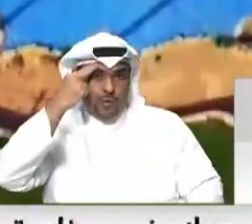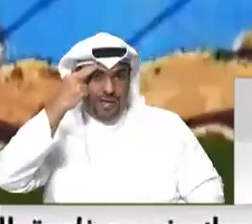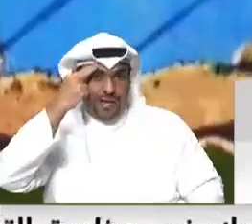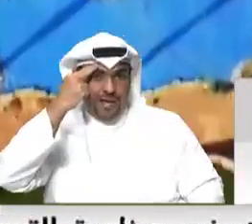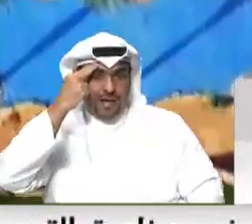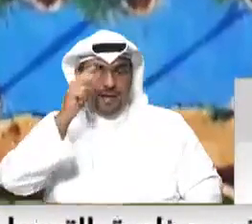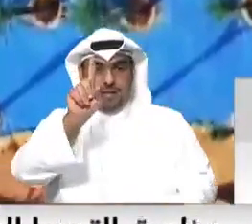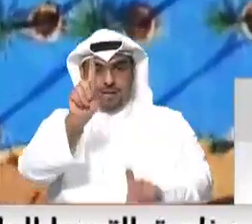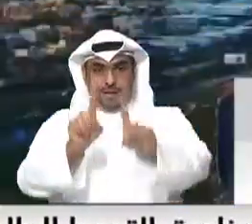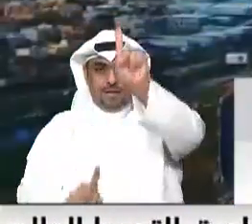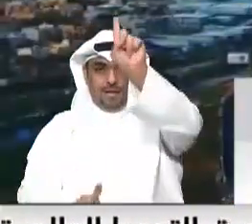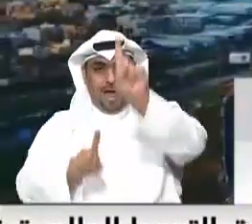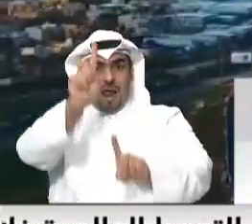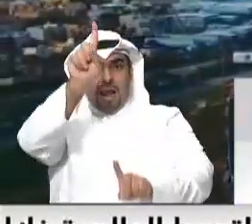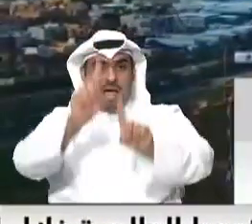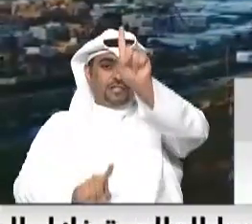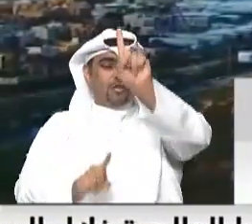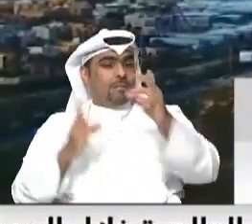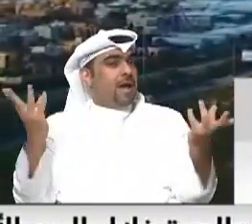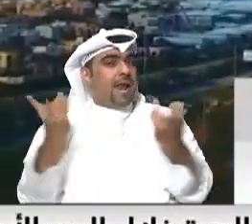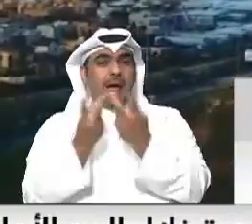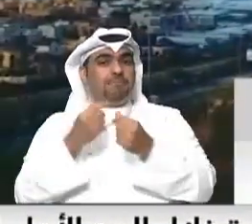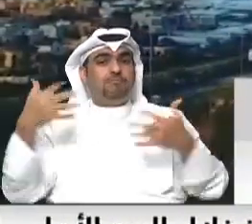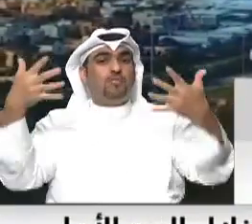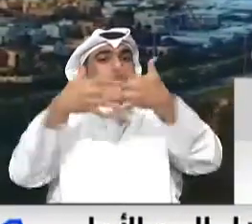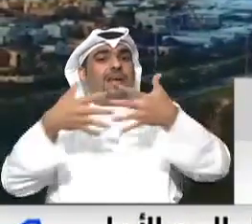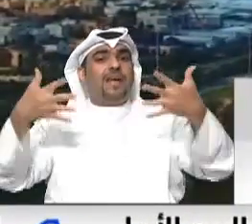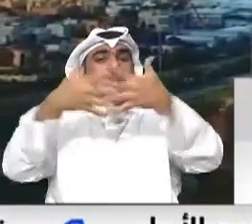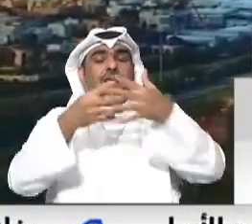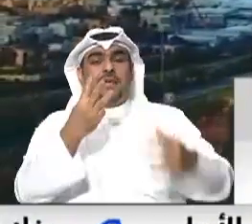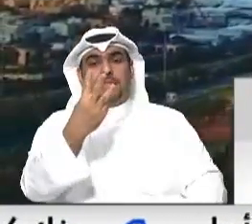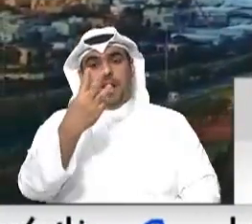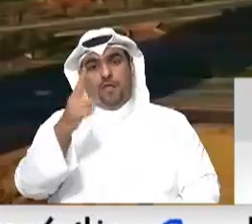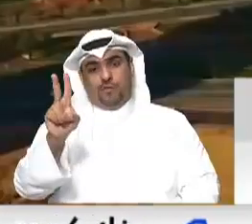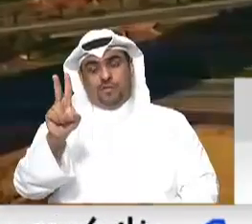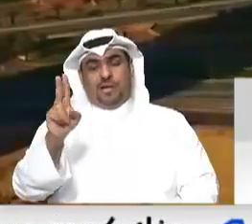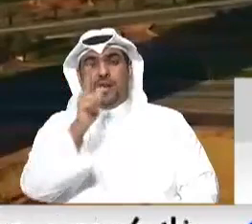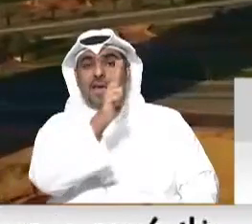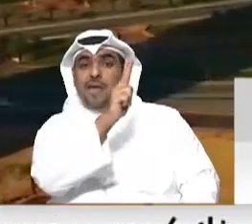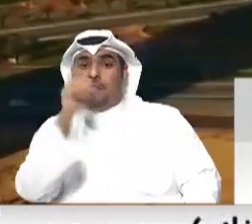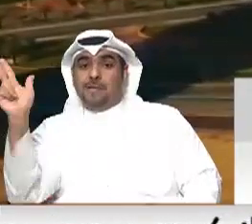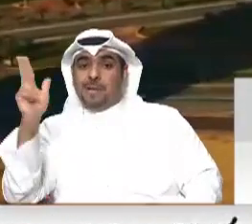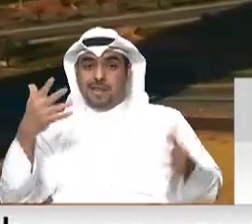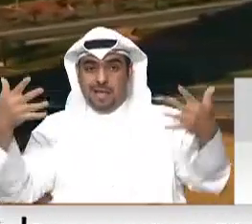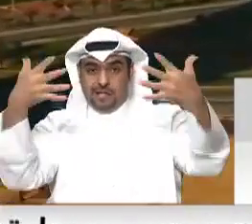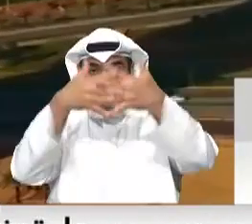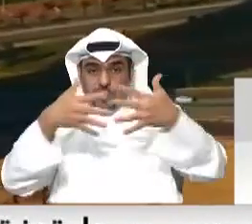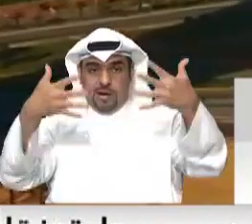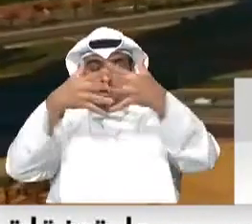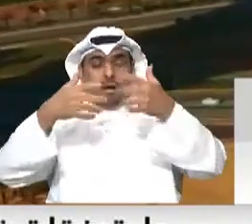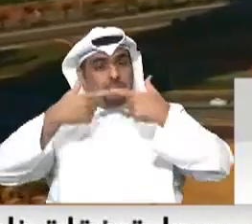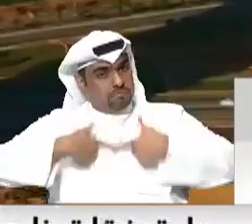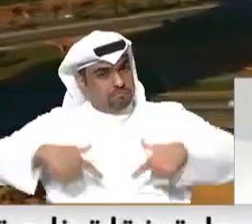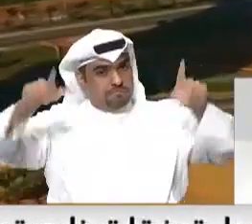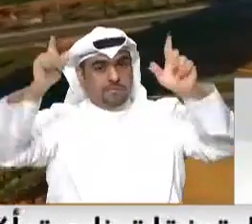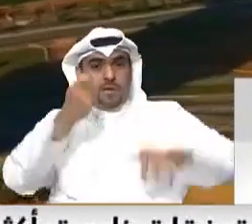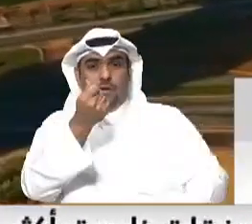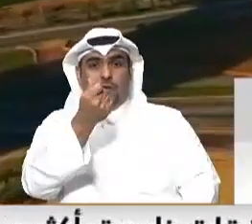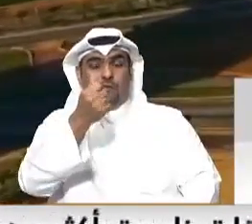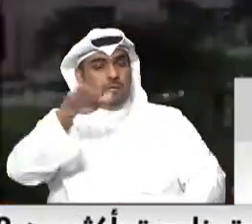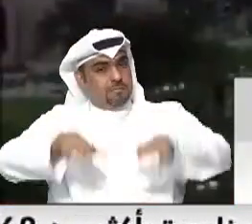الصندوق حصصا في 23 شركة، منها 18 شركة أعلنت توزيعات نقدية للفترة